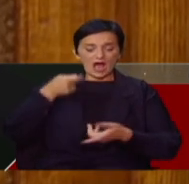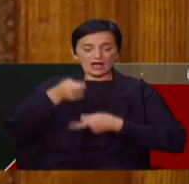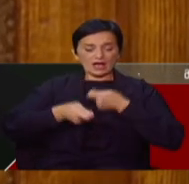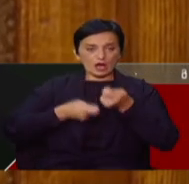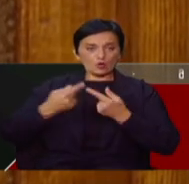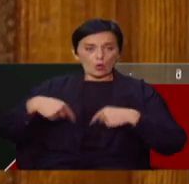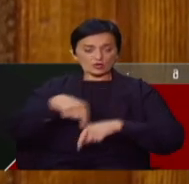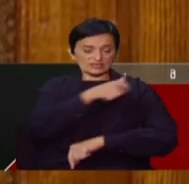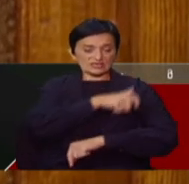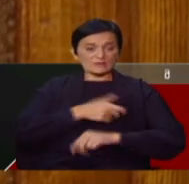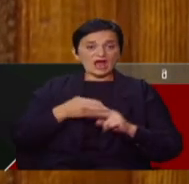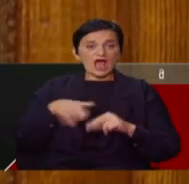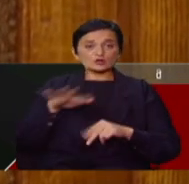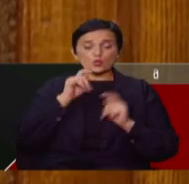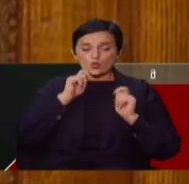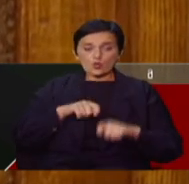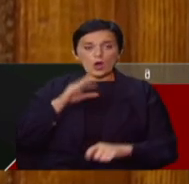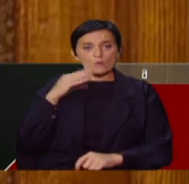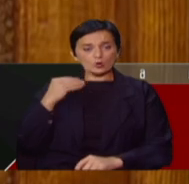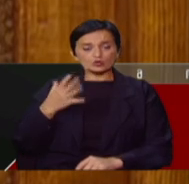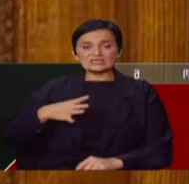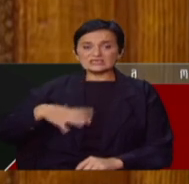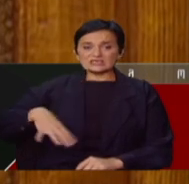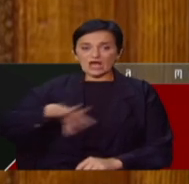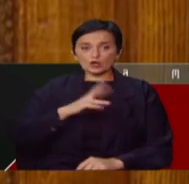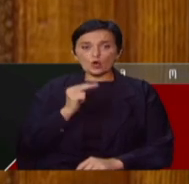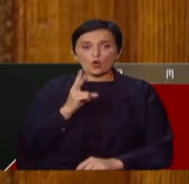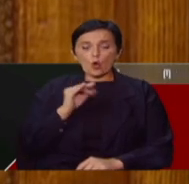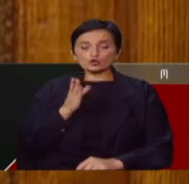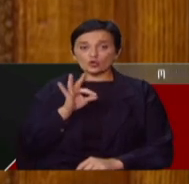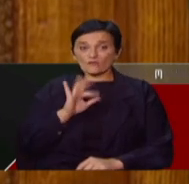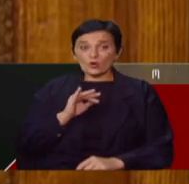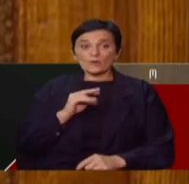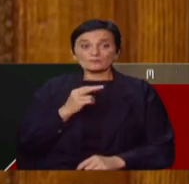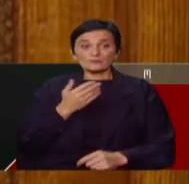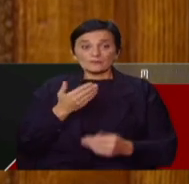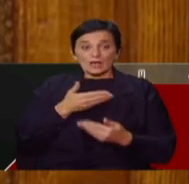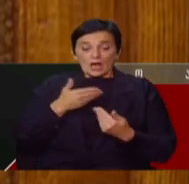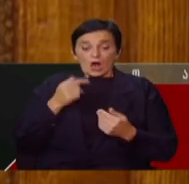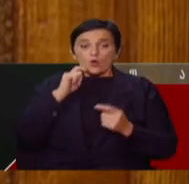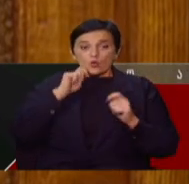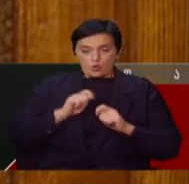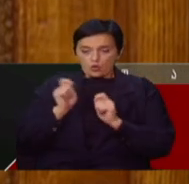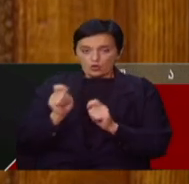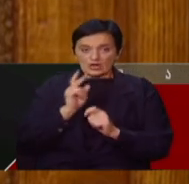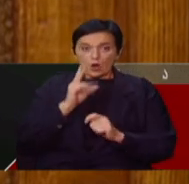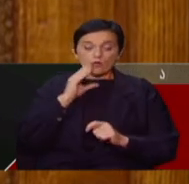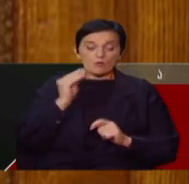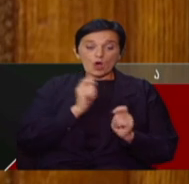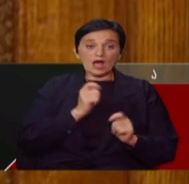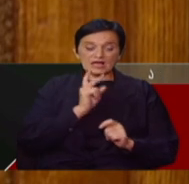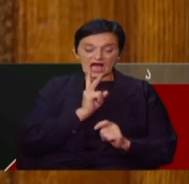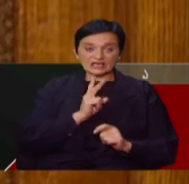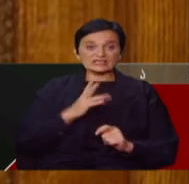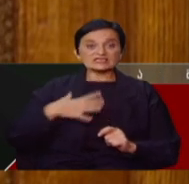ორგანიზაციის წევრობისთვის. ეს ქვეყნებია უკრაინა, მოლდოვა, საქართველო და კოსოვო. კანდიდატის სტატუსი მიენიჭა უკრაინას, მოლდოვას, საქართველოსა